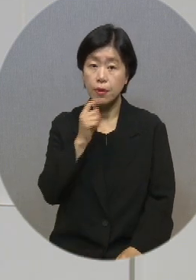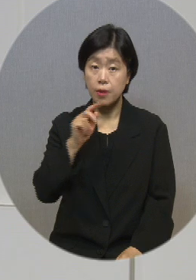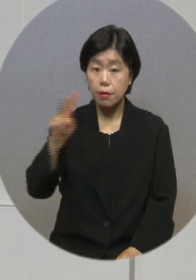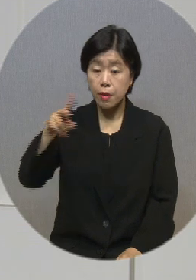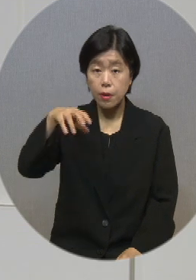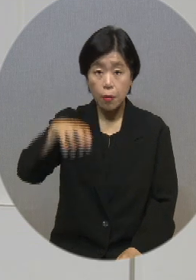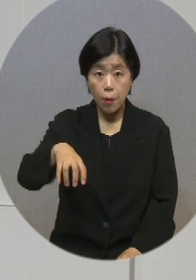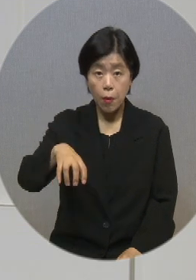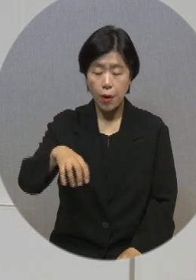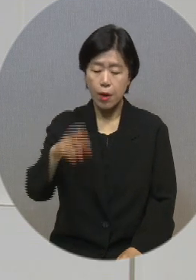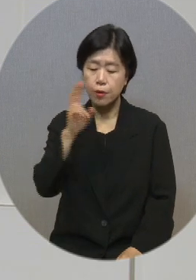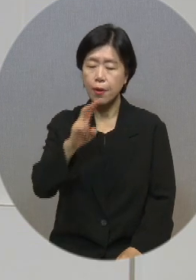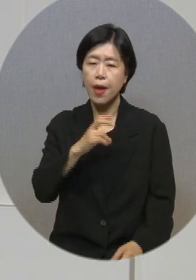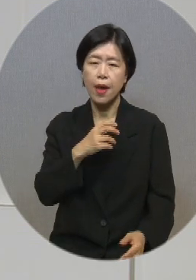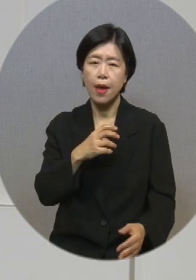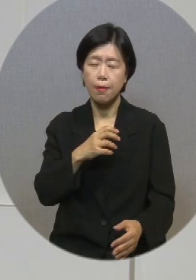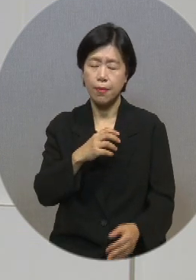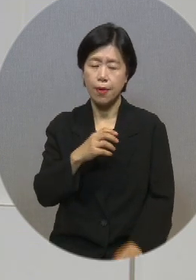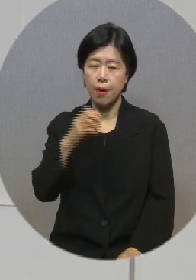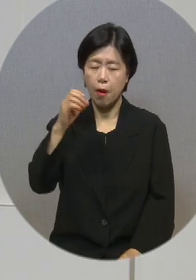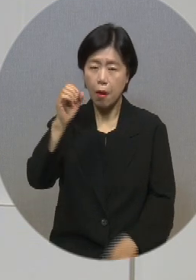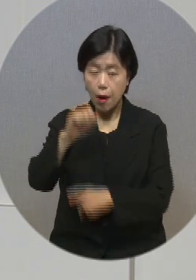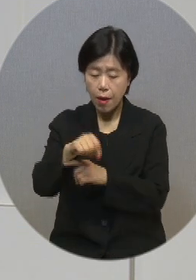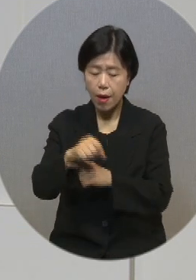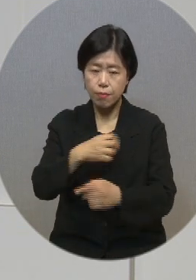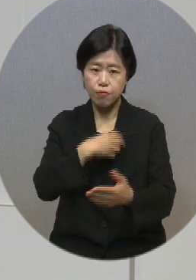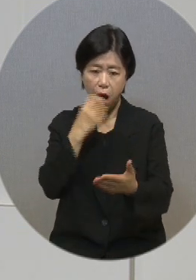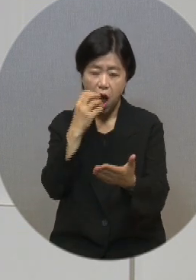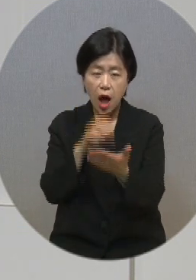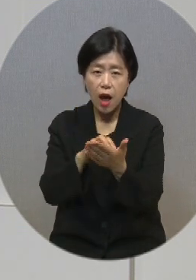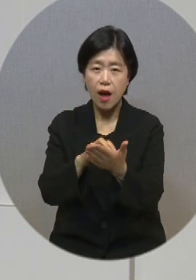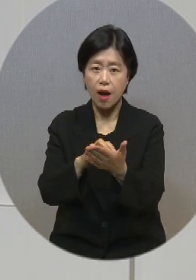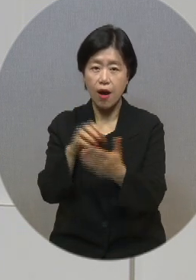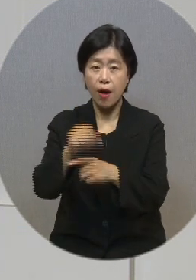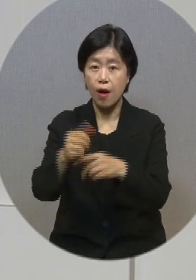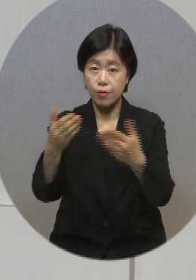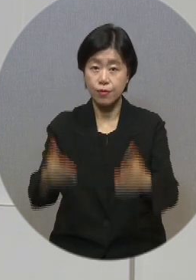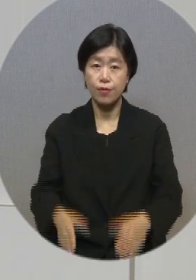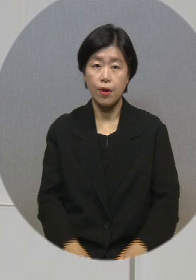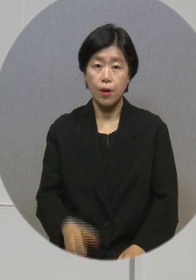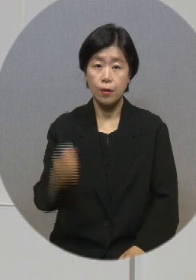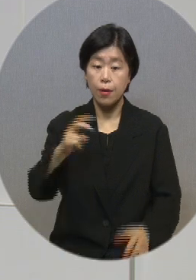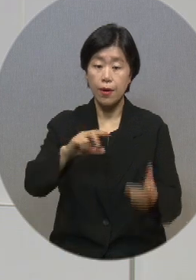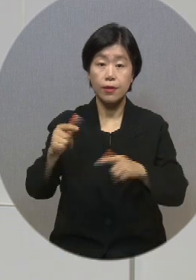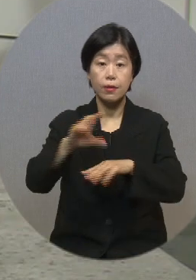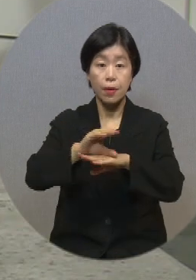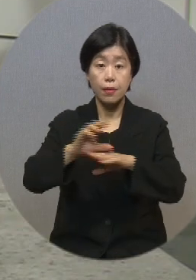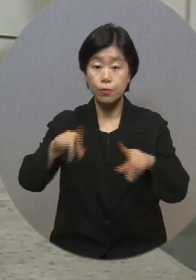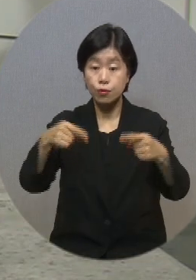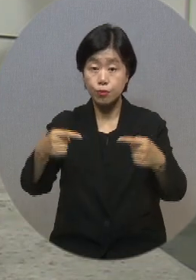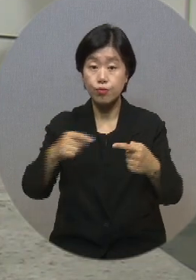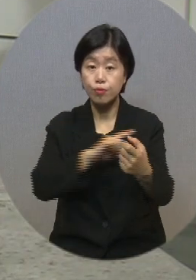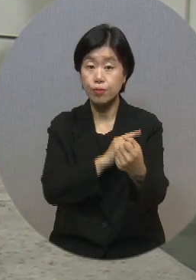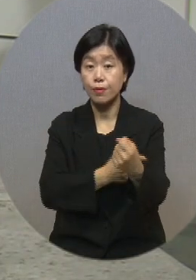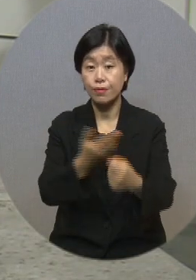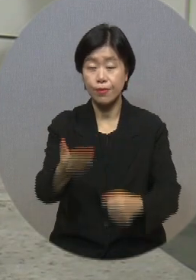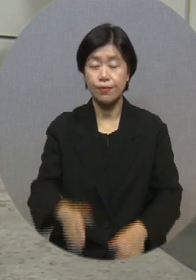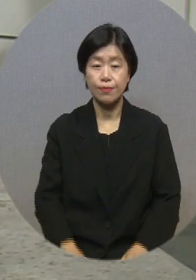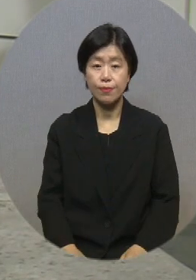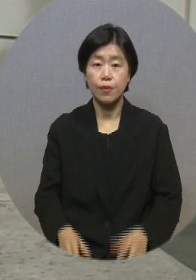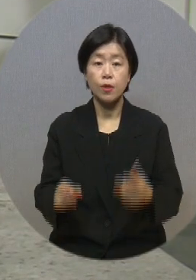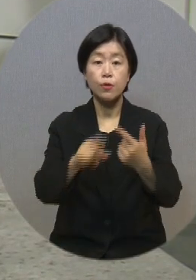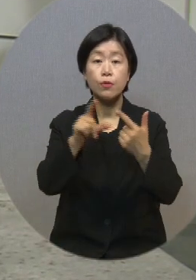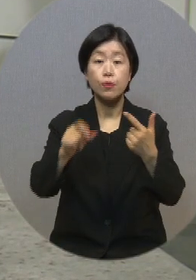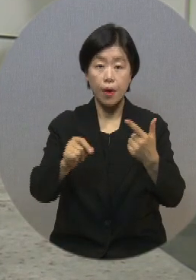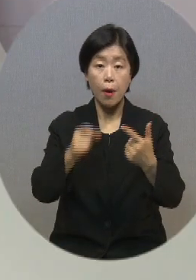가수 인증서가 지급되고요. 복지TV 각종 프로그램에 출연할 기회도 드립니다. 6월 월말